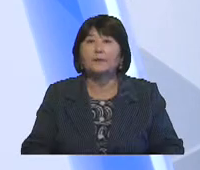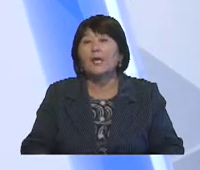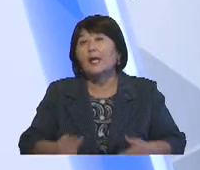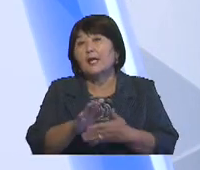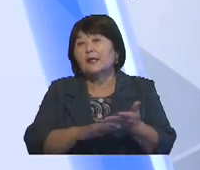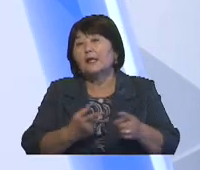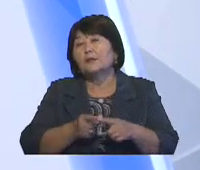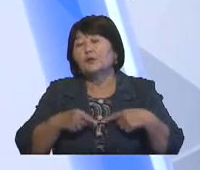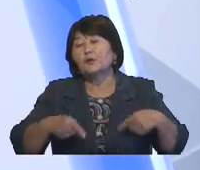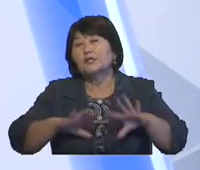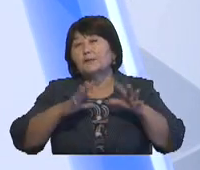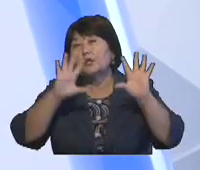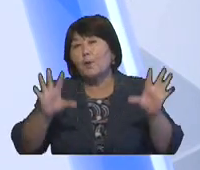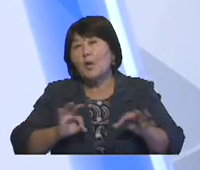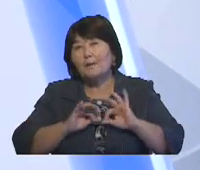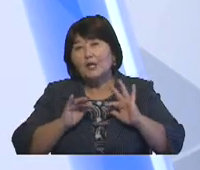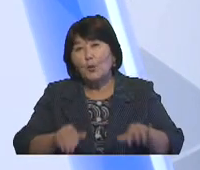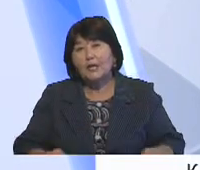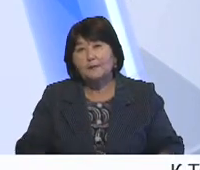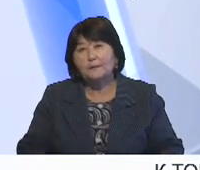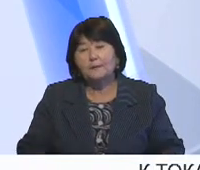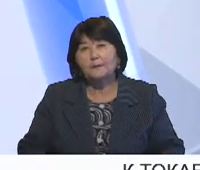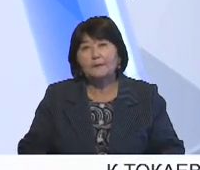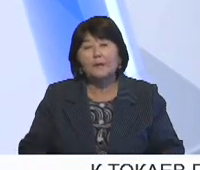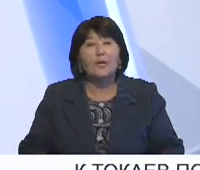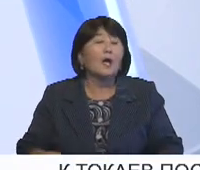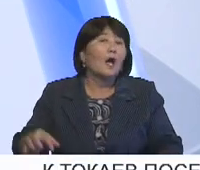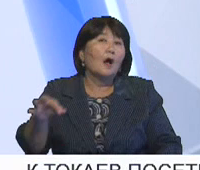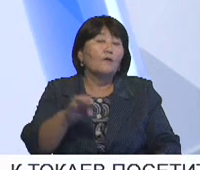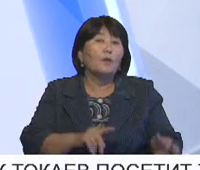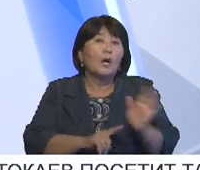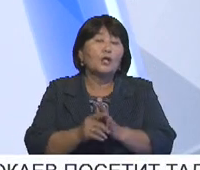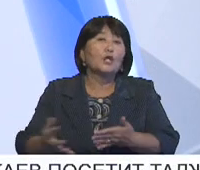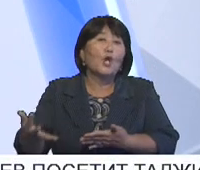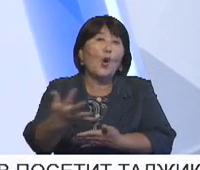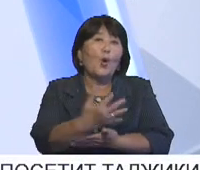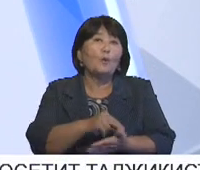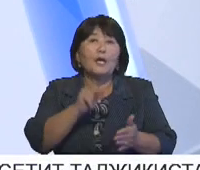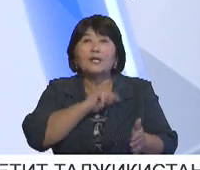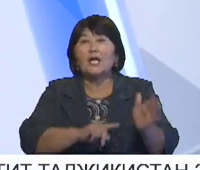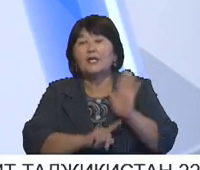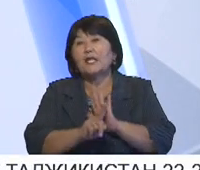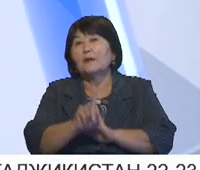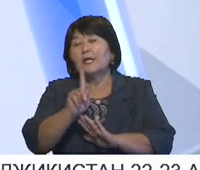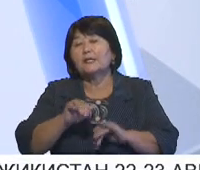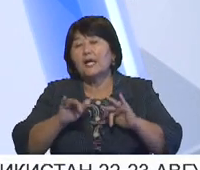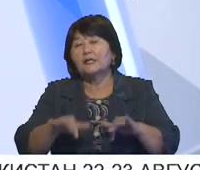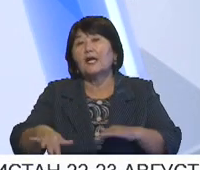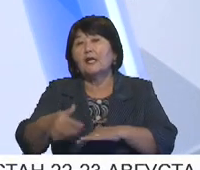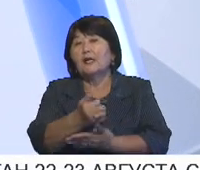далее об этих и других событиях более подробно в области началась Уборочная страда перед началом